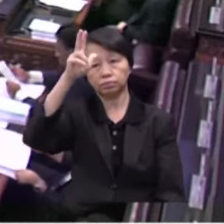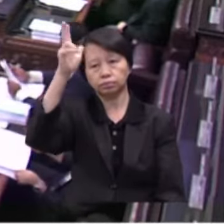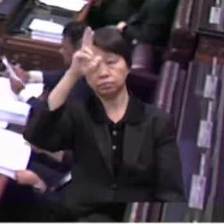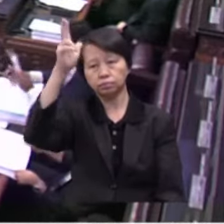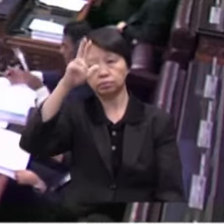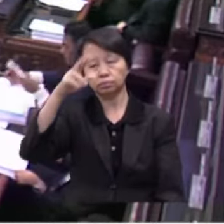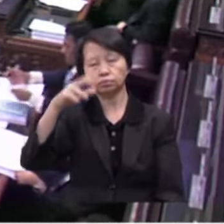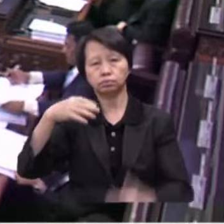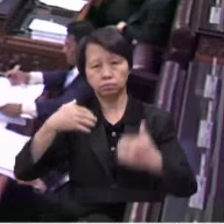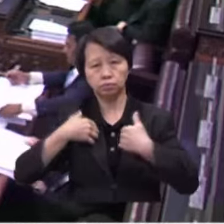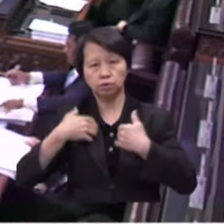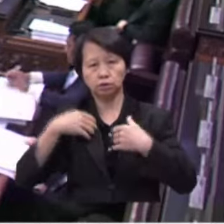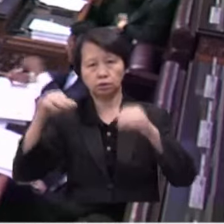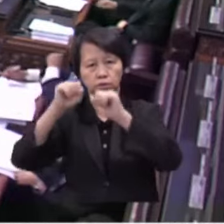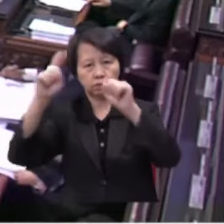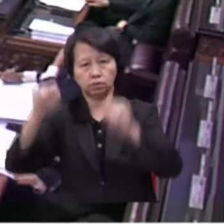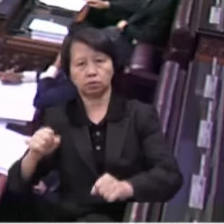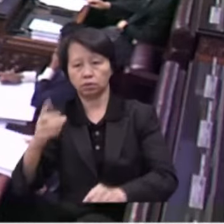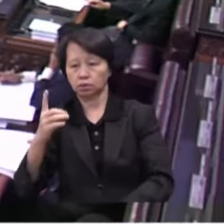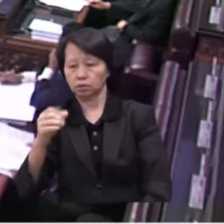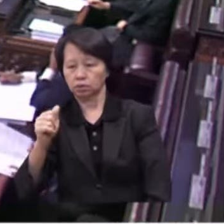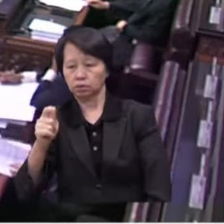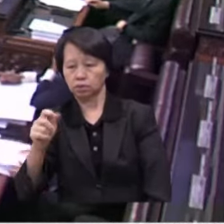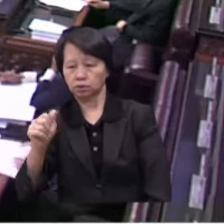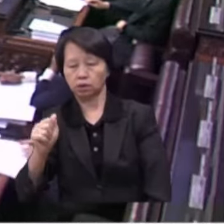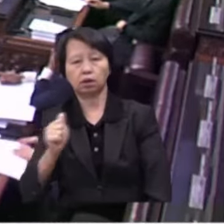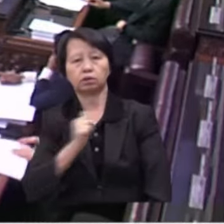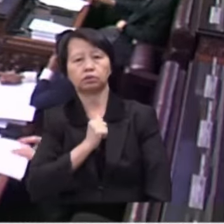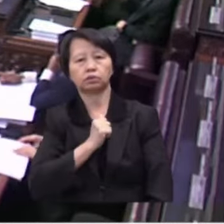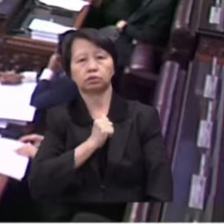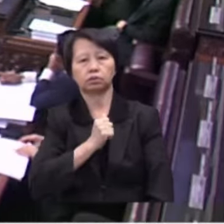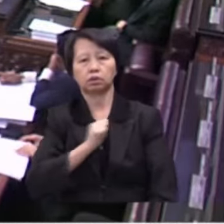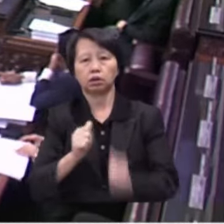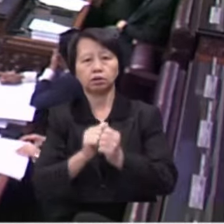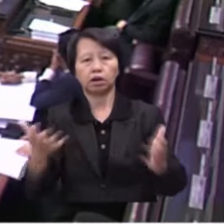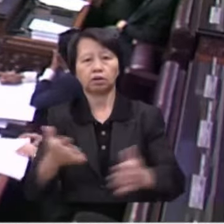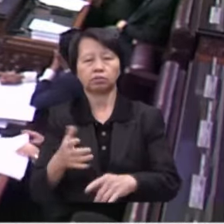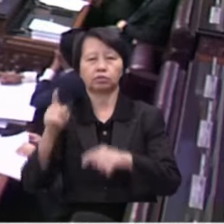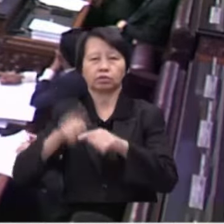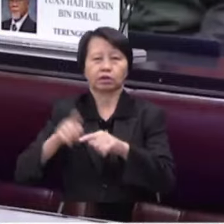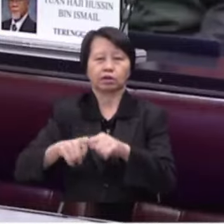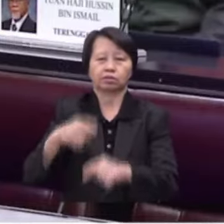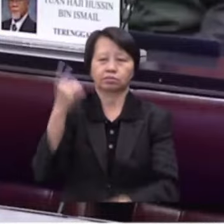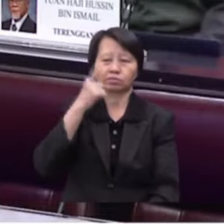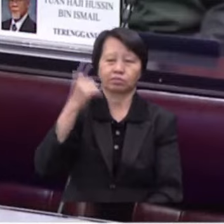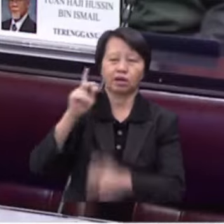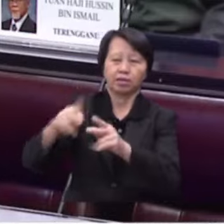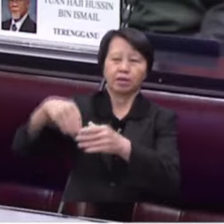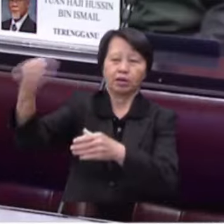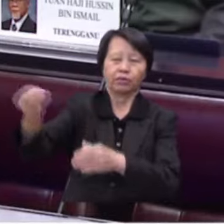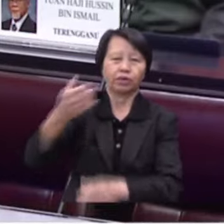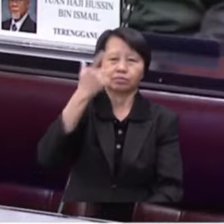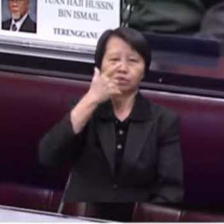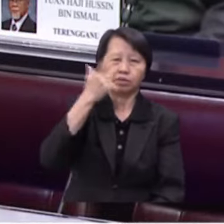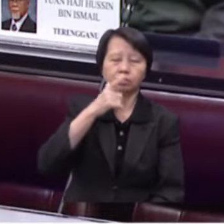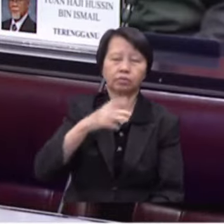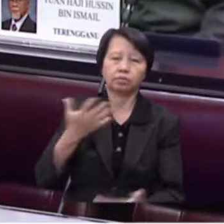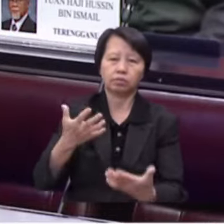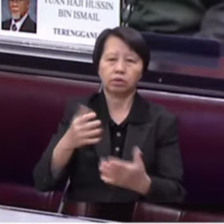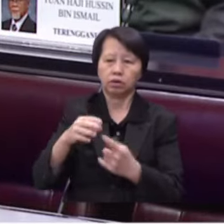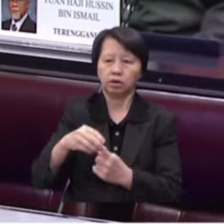dalam mewujudkan sistem data sendiri tanpa bergantung kepada pihak luar terutama